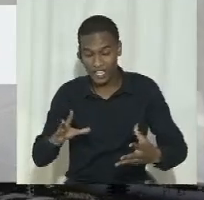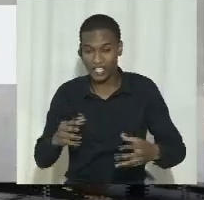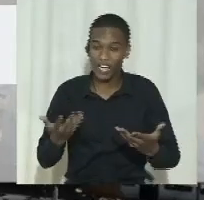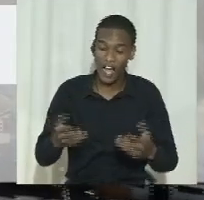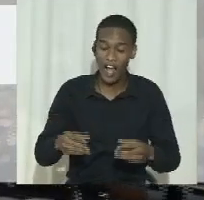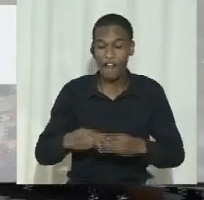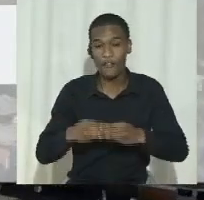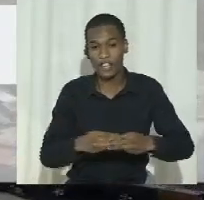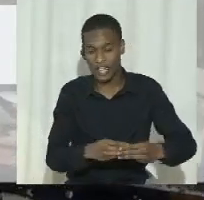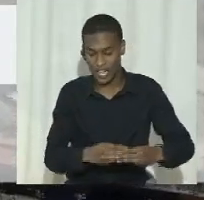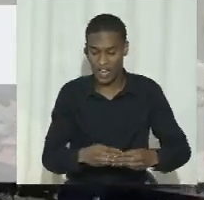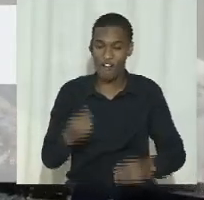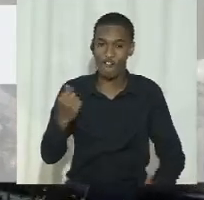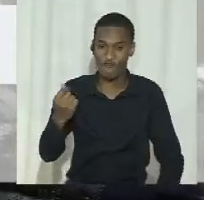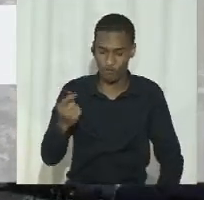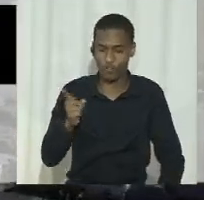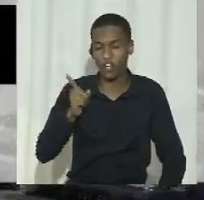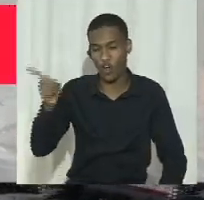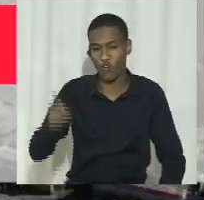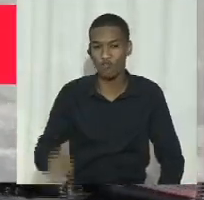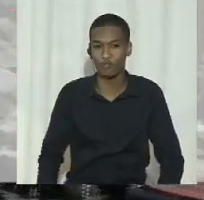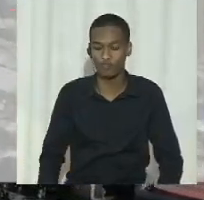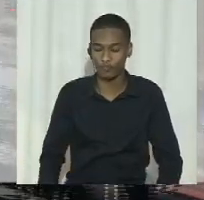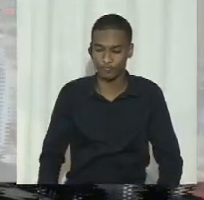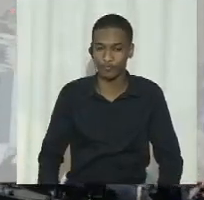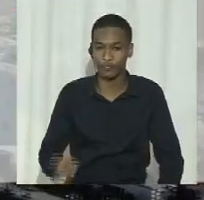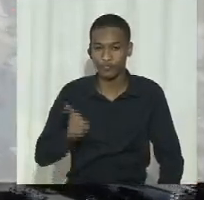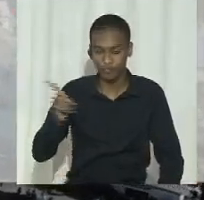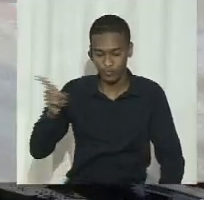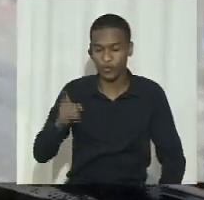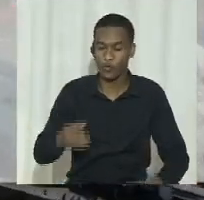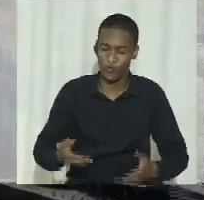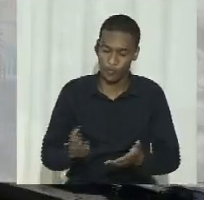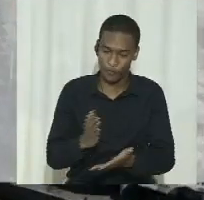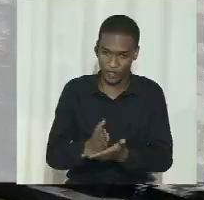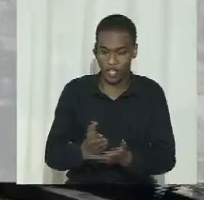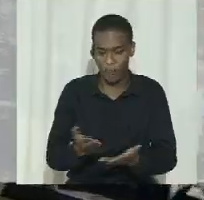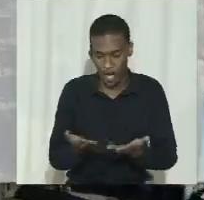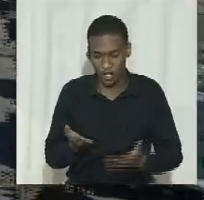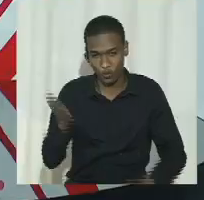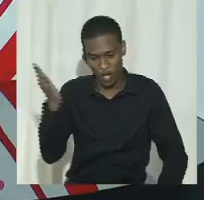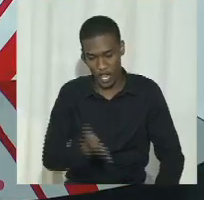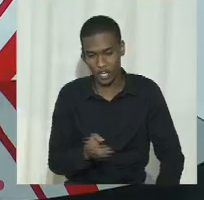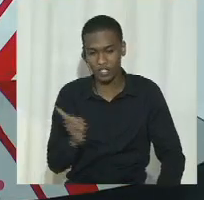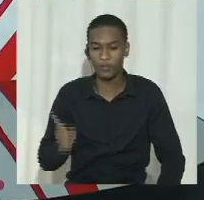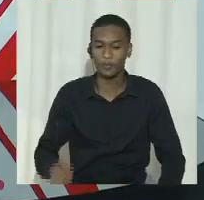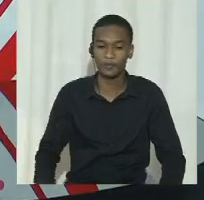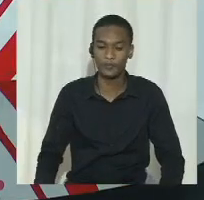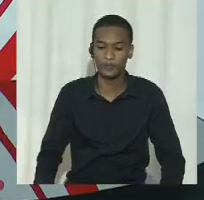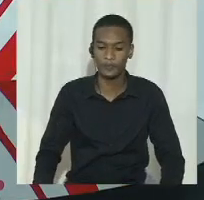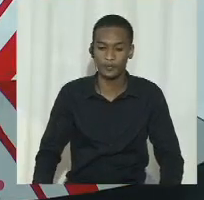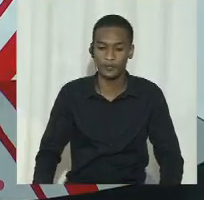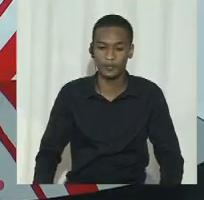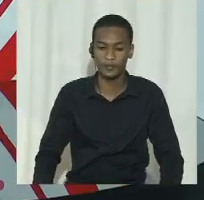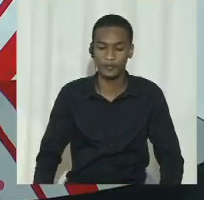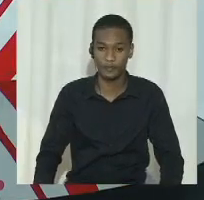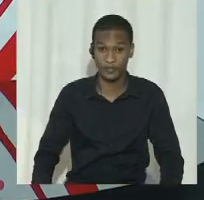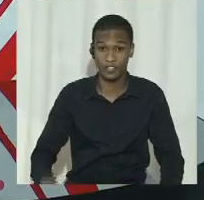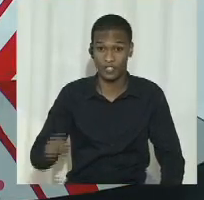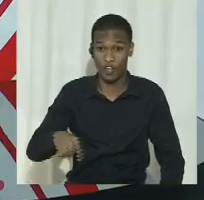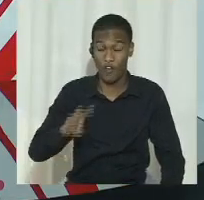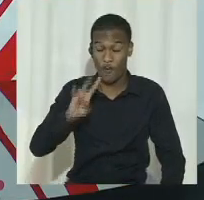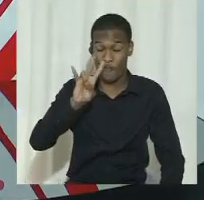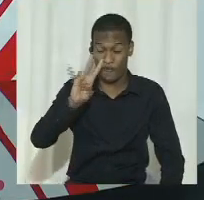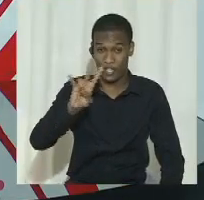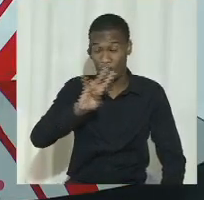ary mahazo alalana vao amin'ny fiadidianan'ny governemanta sy ny fiadidianan'ny repoblika misa 77